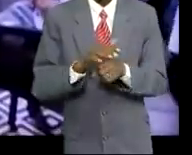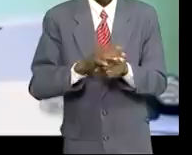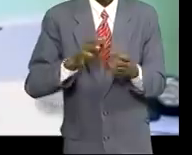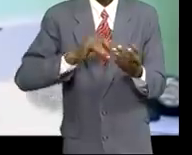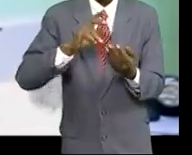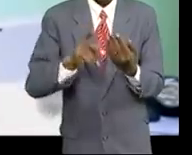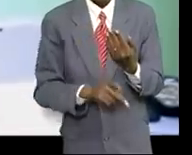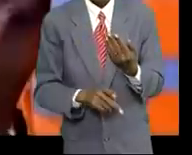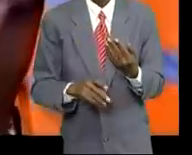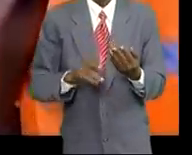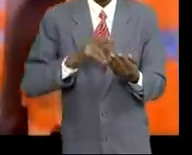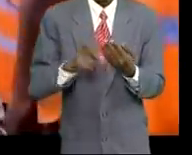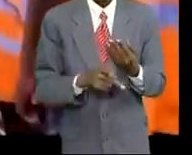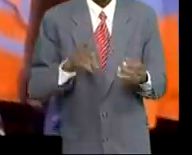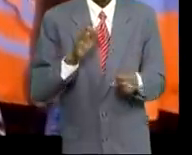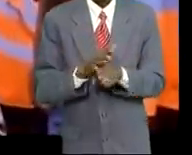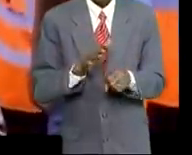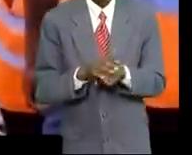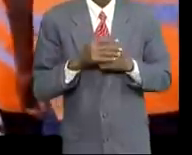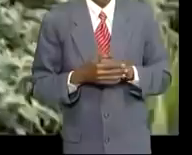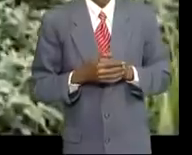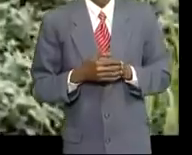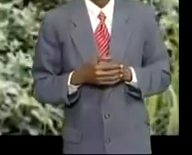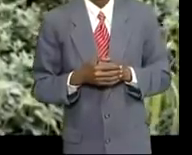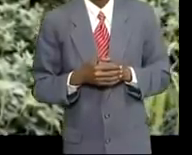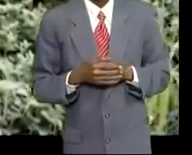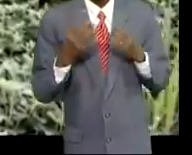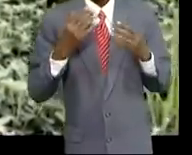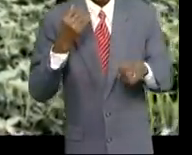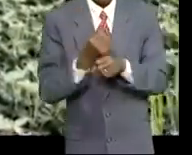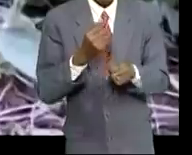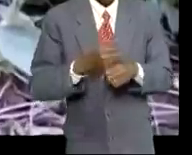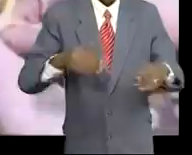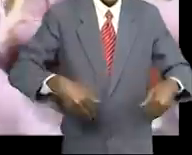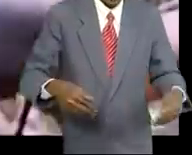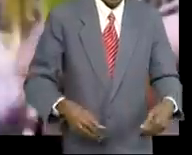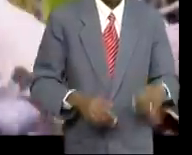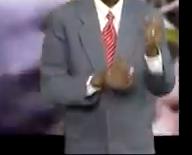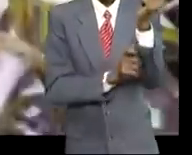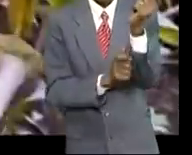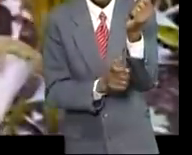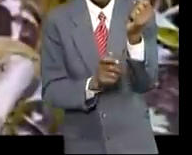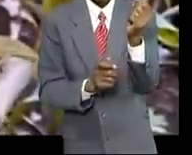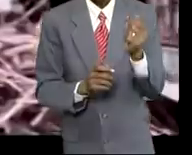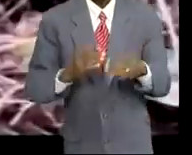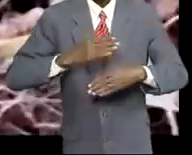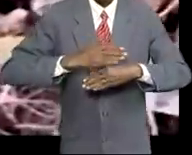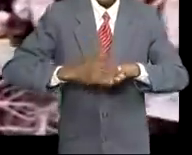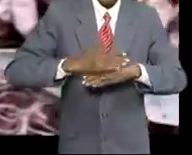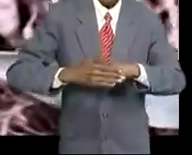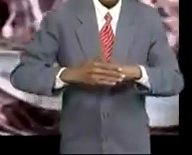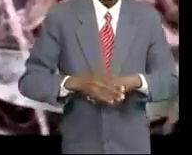Massa Mbané comme gérant. À l'issue d'une visite guidée, des étendues des champs d'arachides, de maïs, de manioc et d'autres cultures